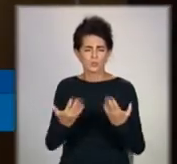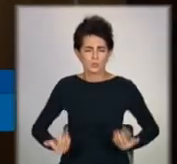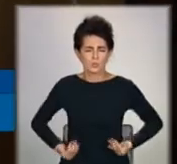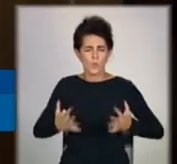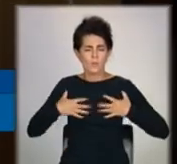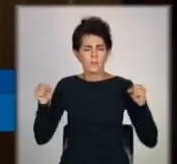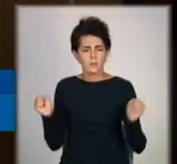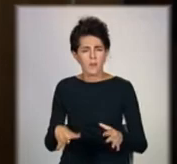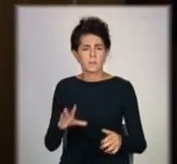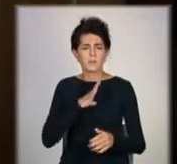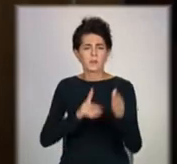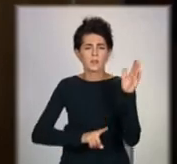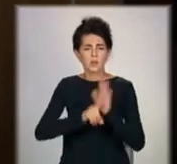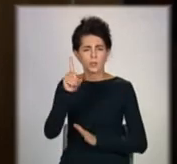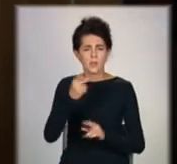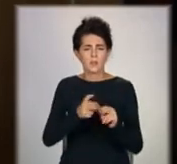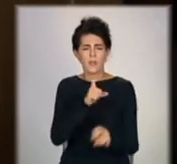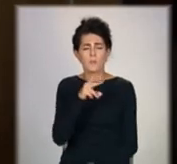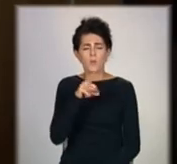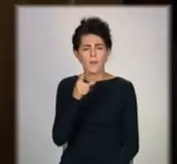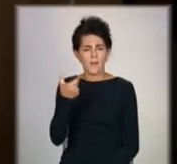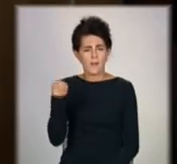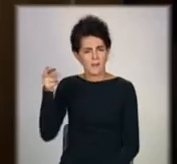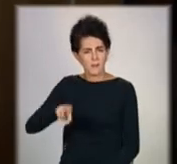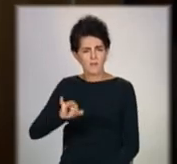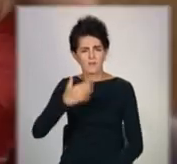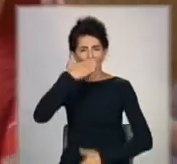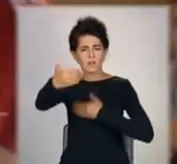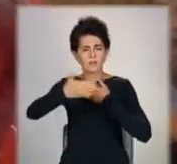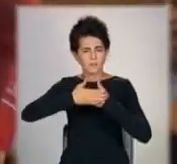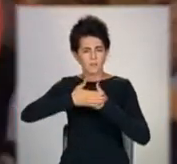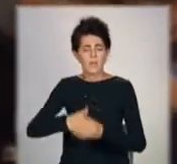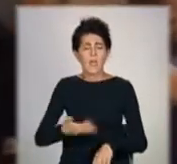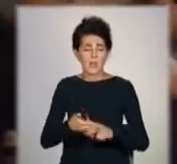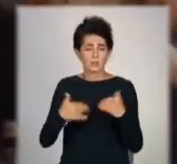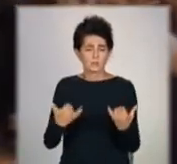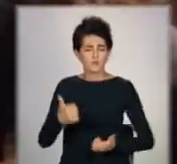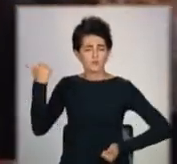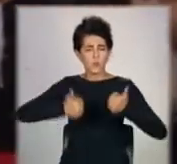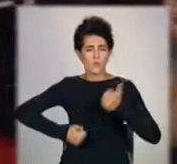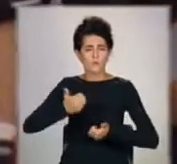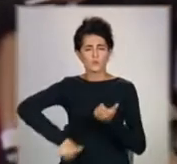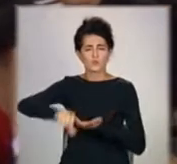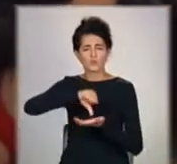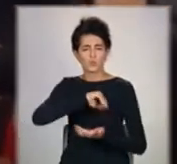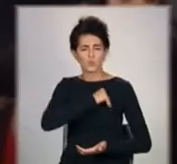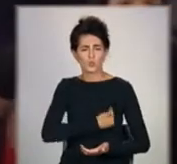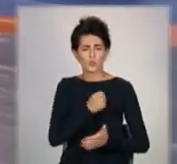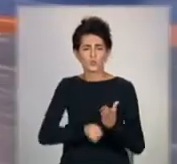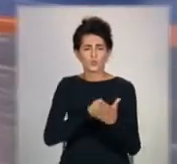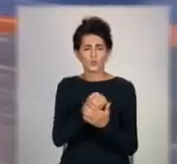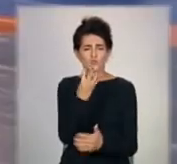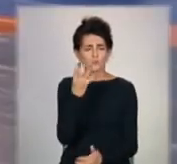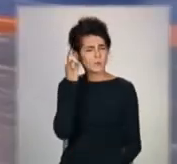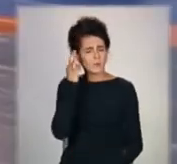Є начало, епогей і фініш. Цього разу у змаганнях взяли участь юнаки до 14